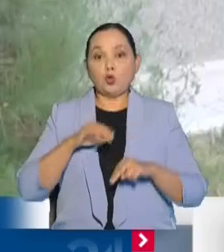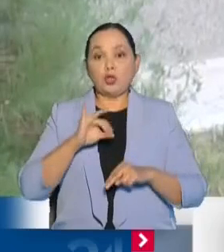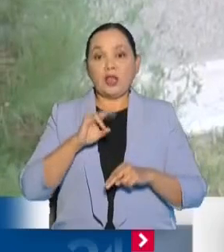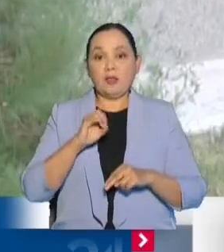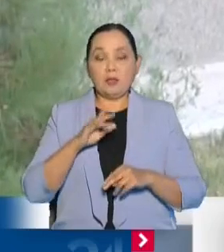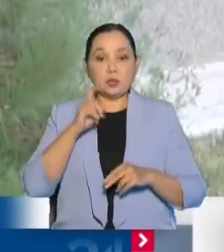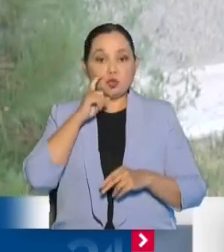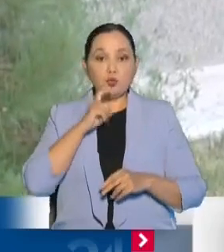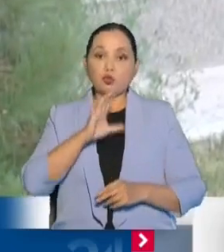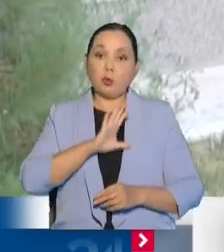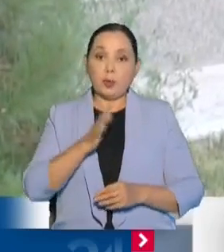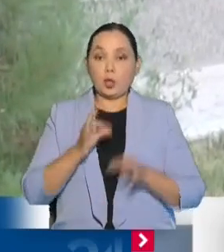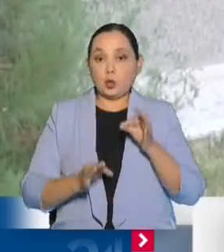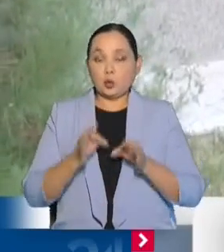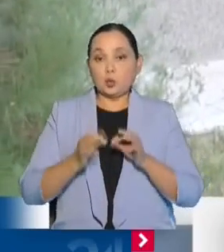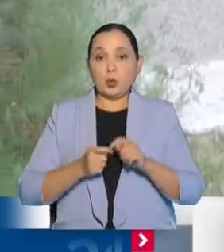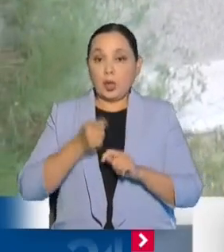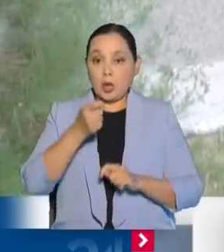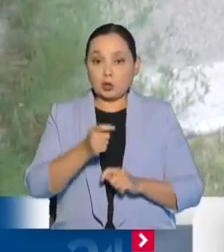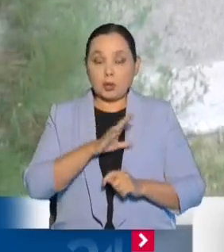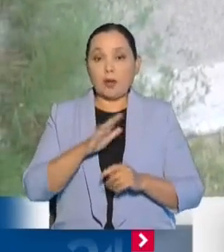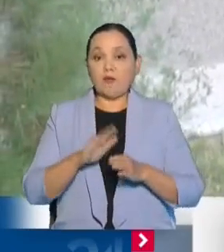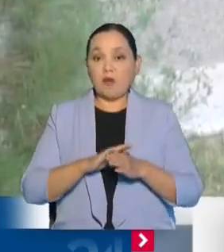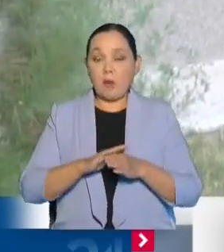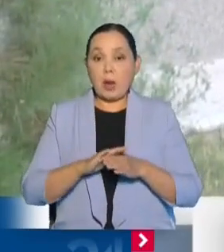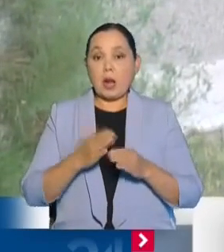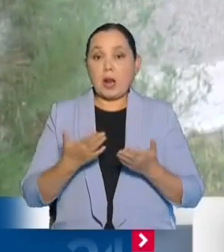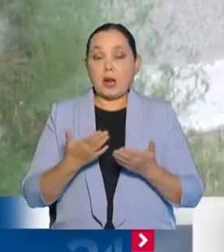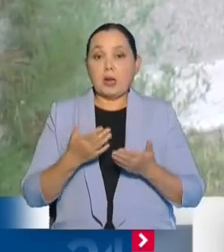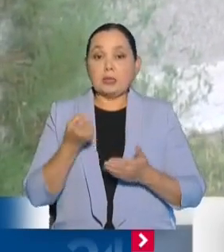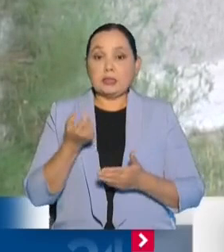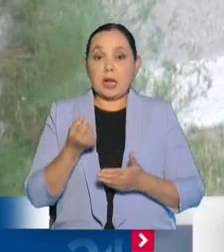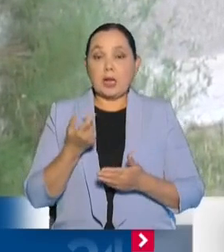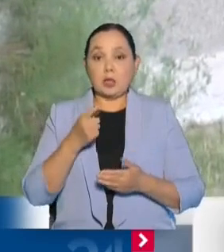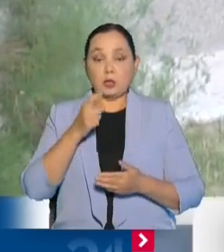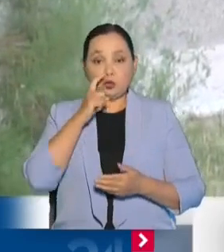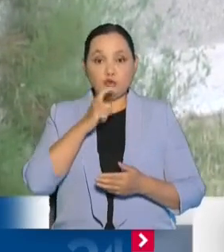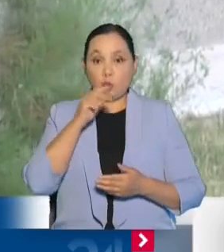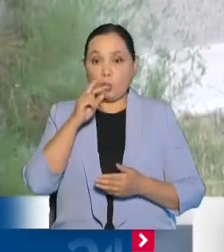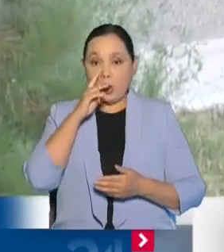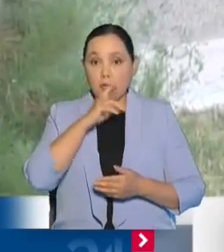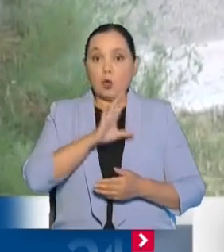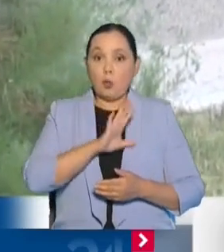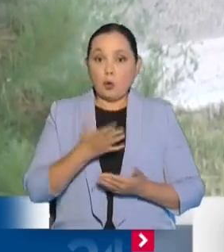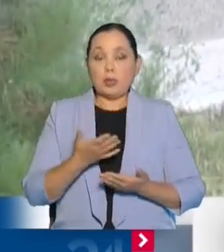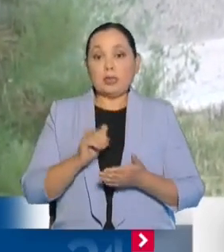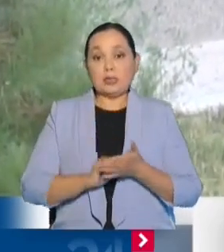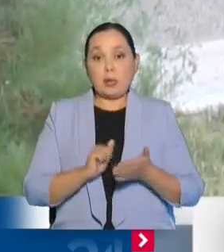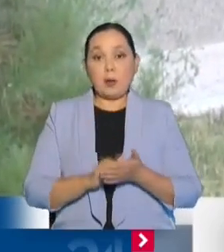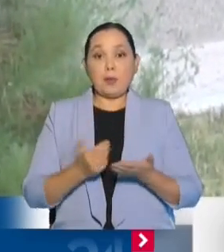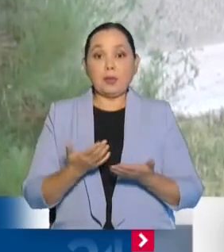ozgina tushunmovchilik bo'lgan, sudga oshirilgan, sudda familiyalarimiz sal tushunmovchilik bo'lib xato ketganligi